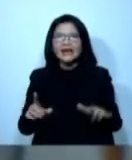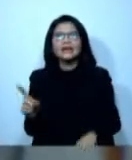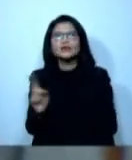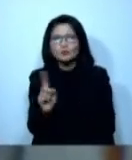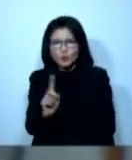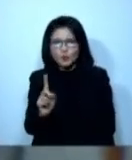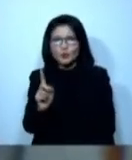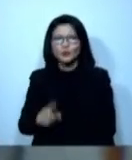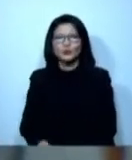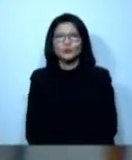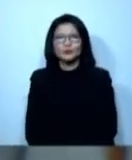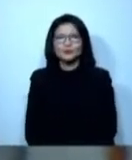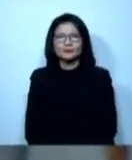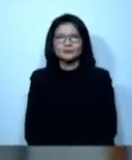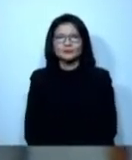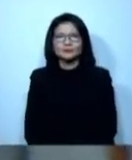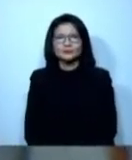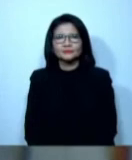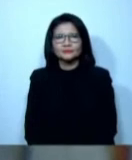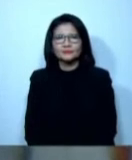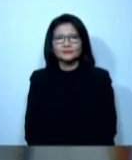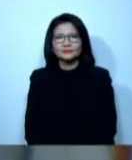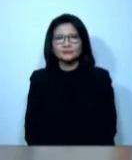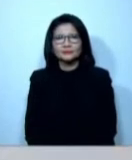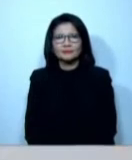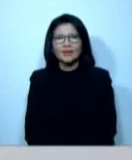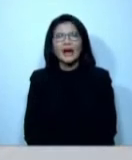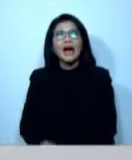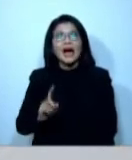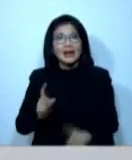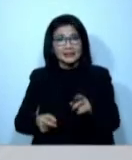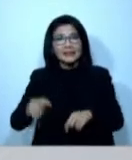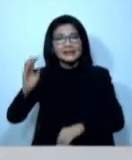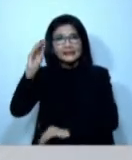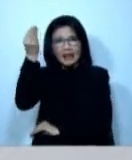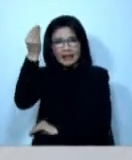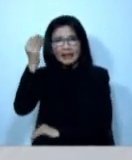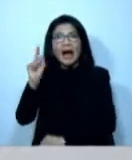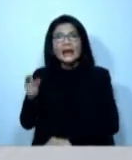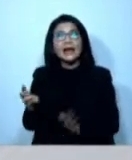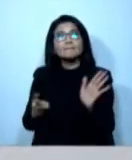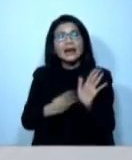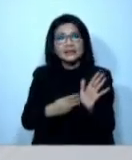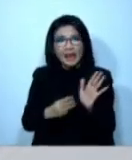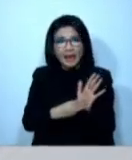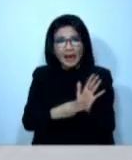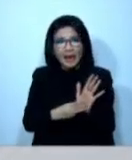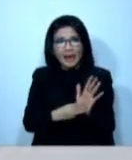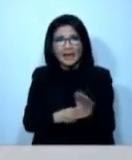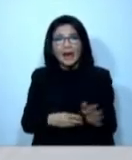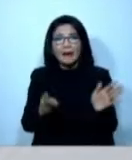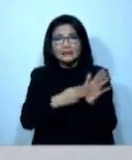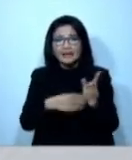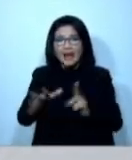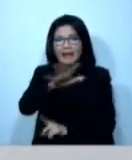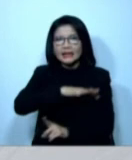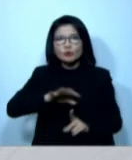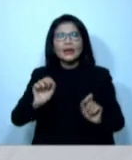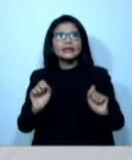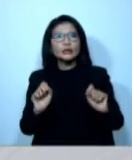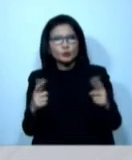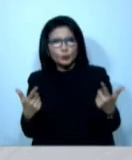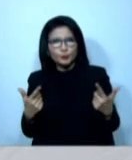nomor satu jadi ketika di Jakarta menghadapi masalah maka masalah lingkungan hidup Masalah